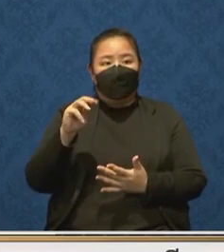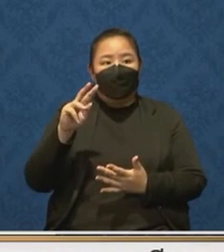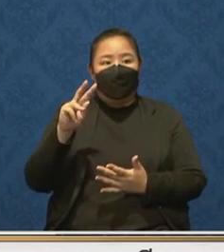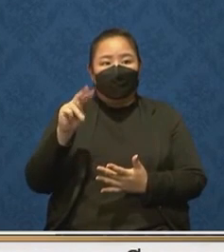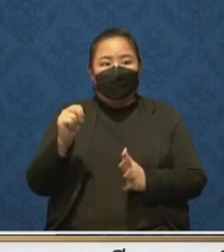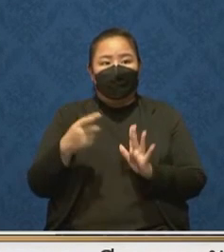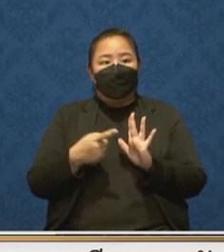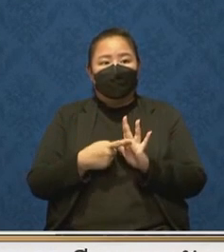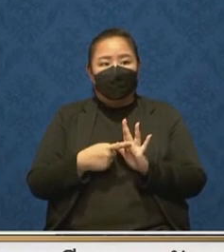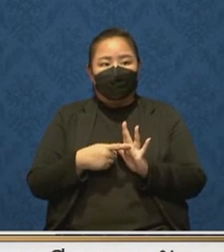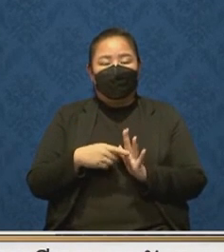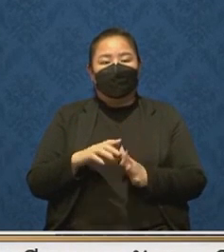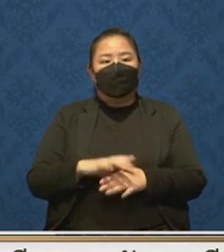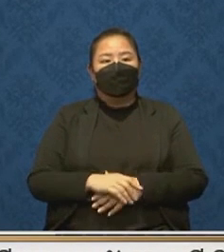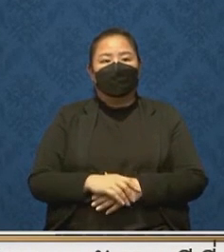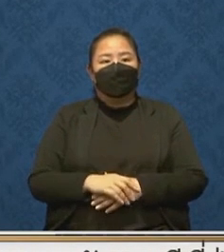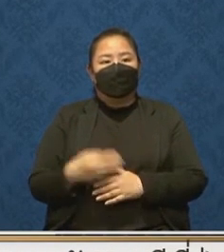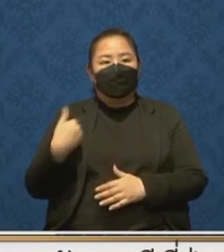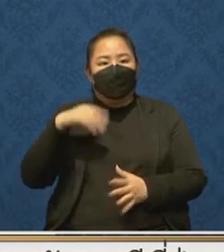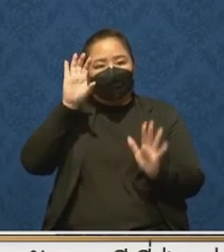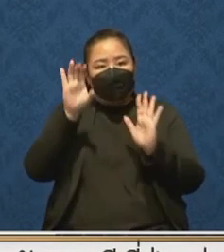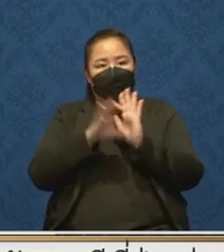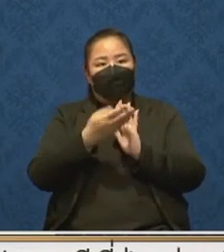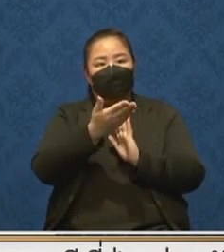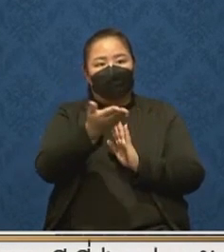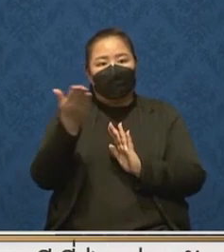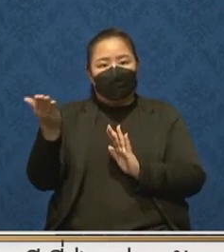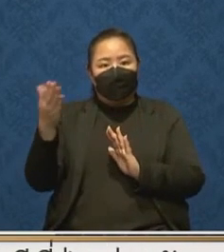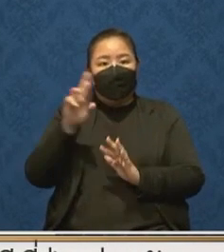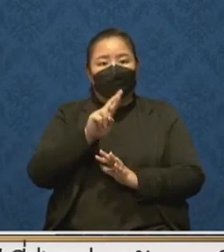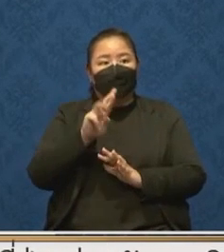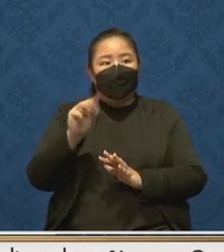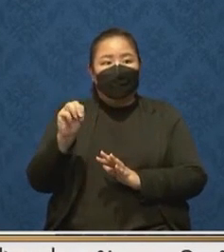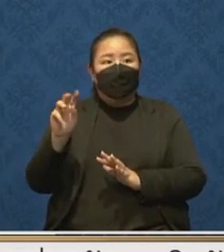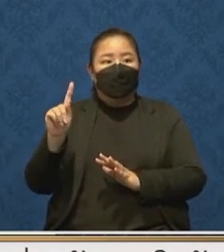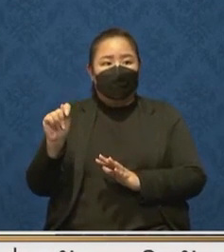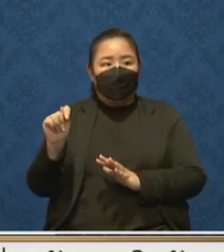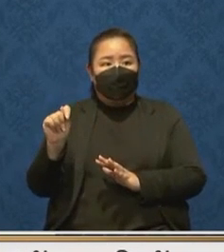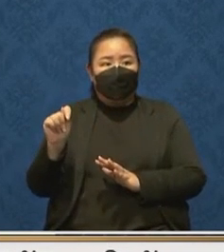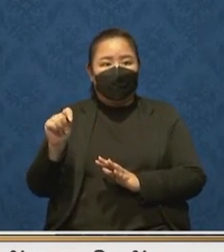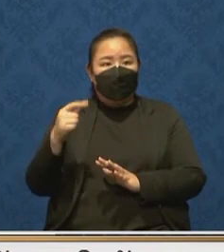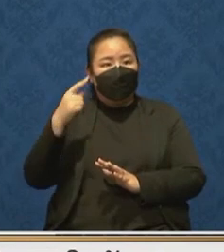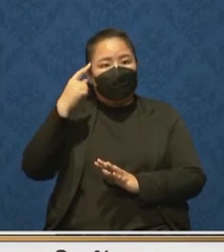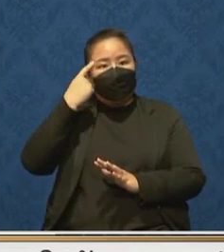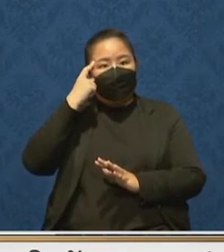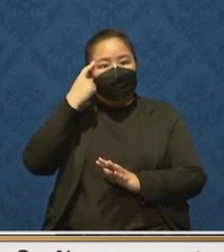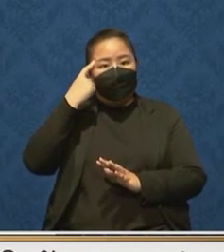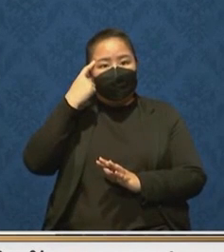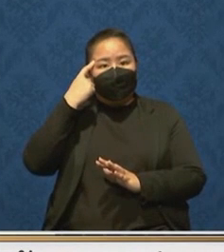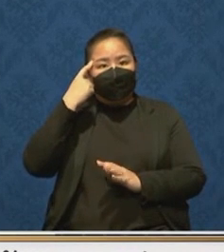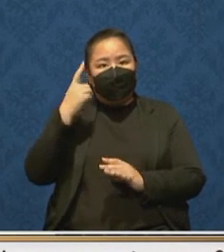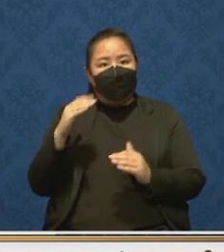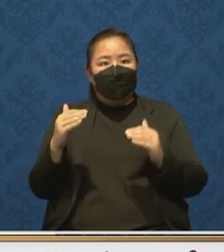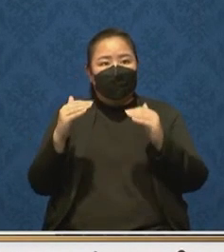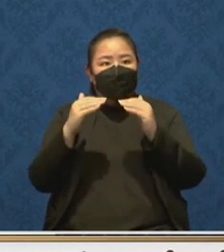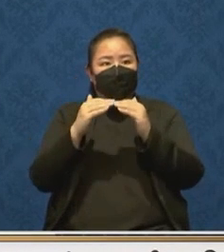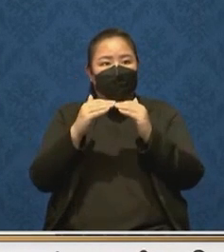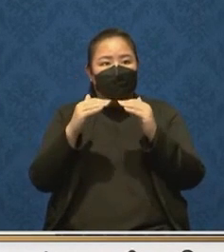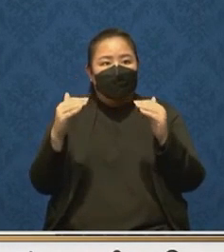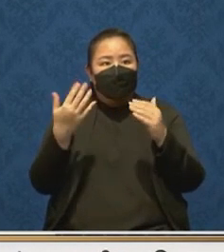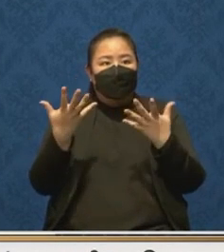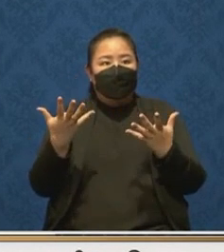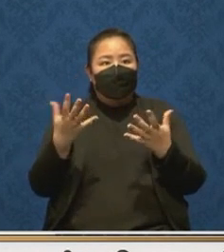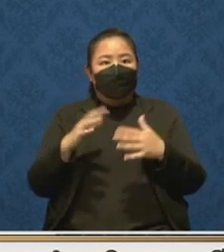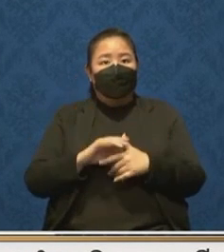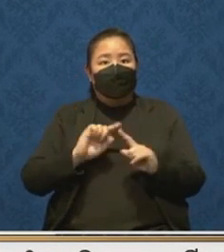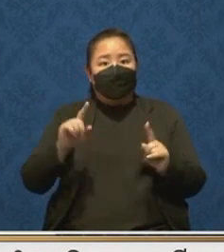ก็จะเห็น Introduวาผู้หักขใหญ่ทะนนทมชตรีไม่ทราจะเข้าเก่นอย่างไรหอไม่แต